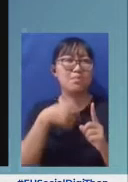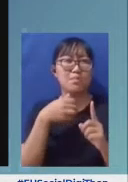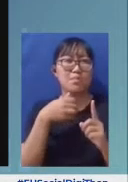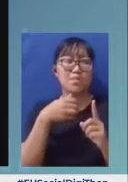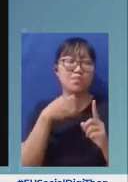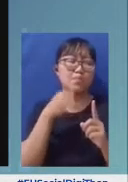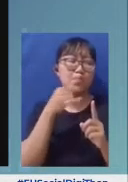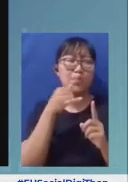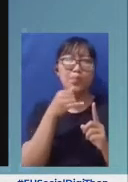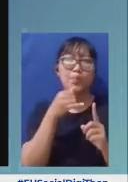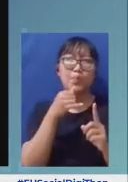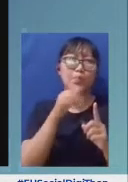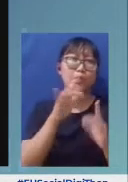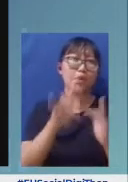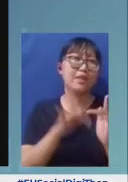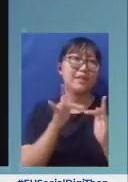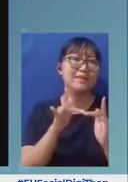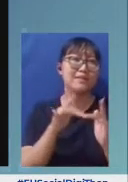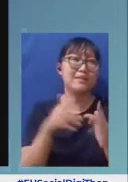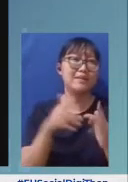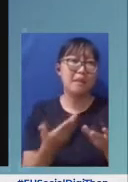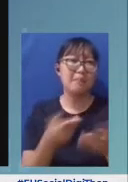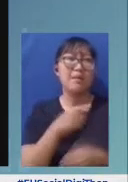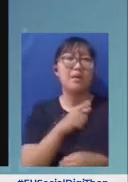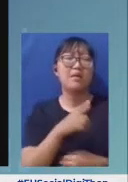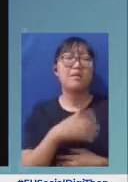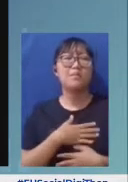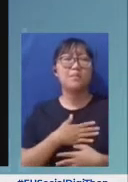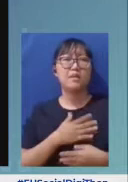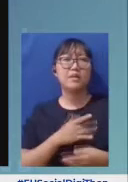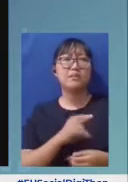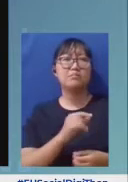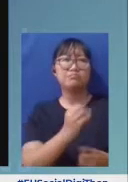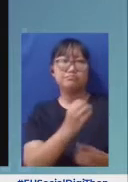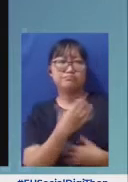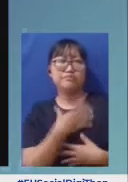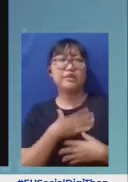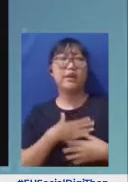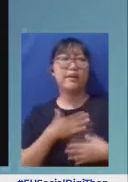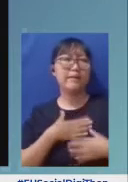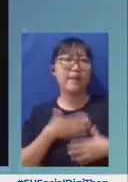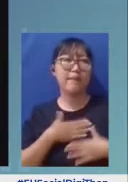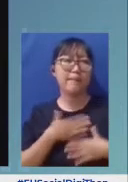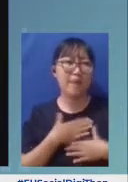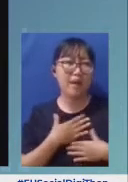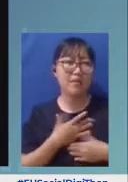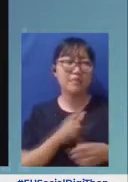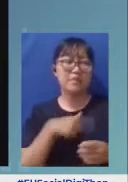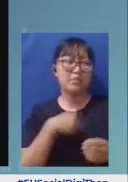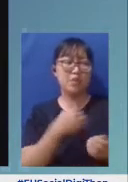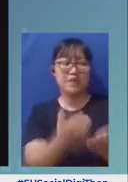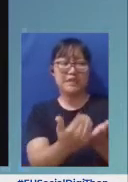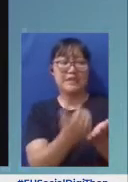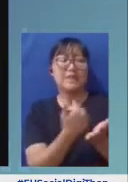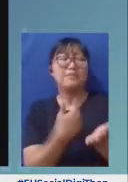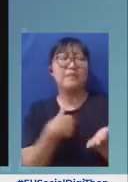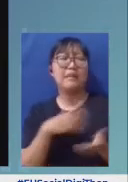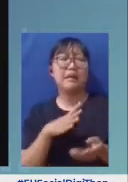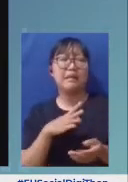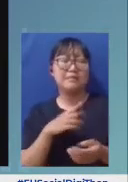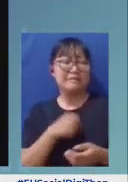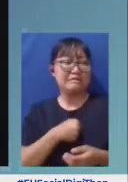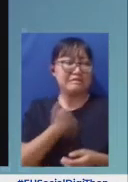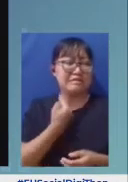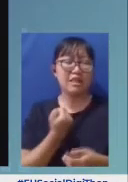ya. Karena orang memposting apa saja yang bikin kita kesel, ya tersinggung, terhina